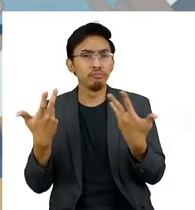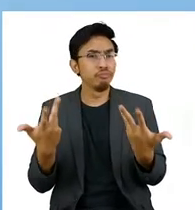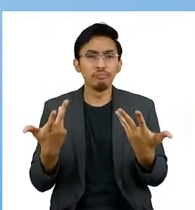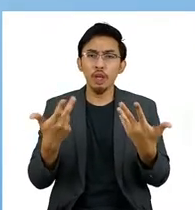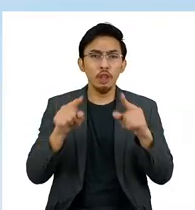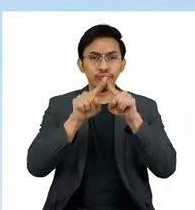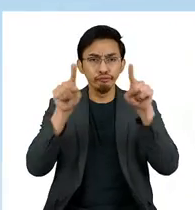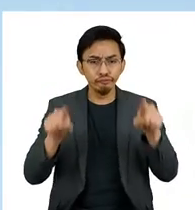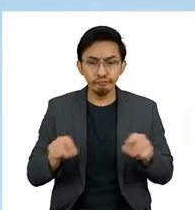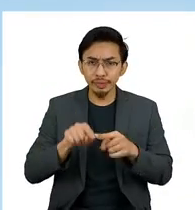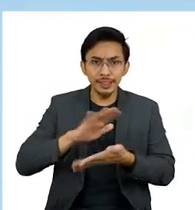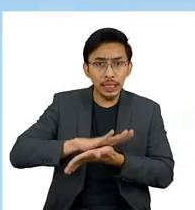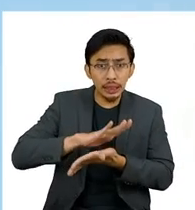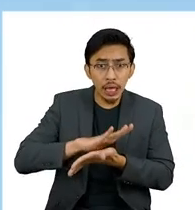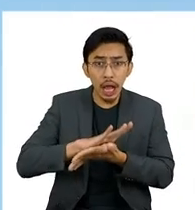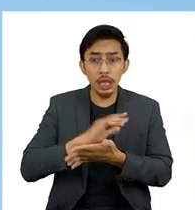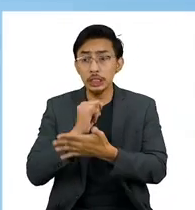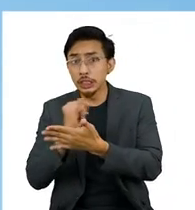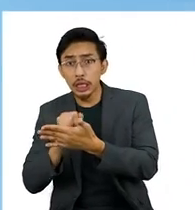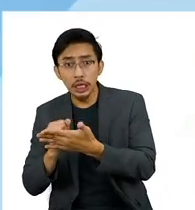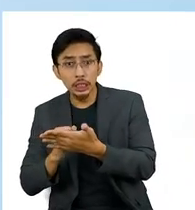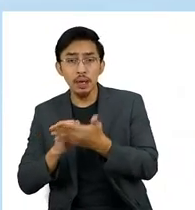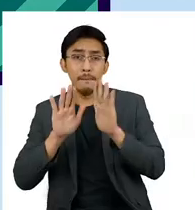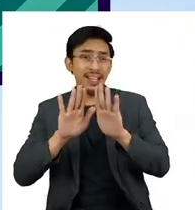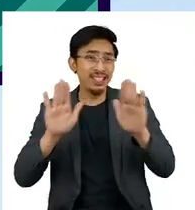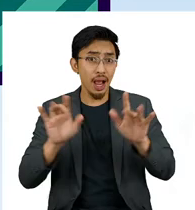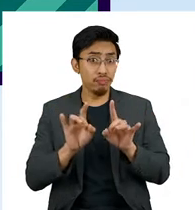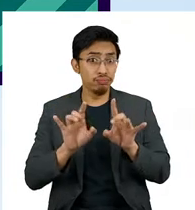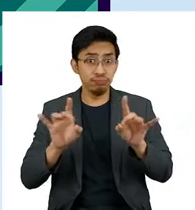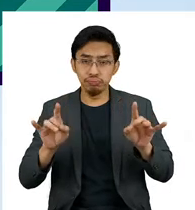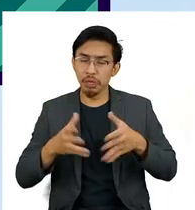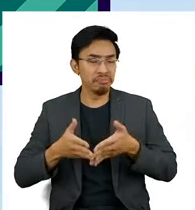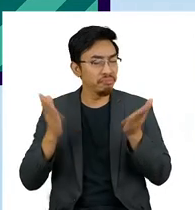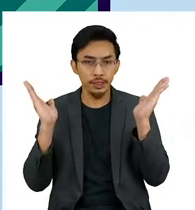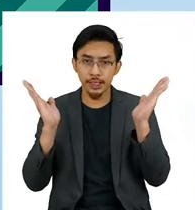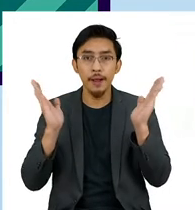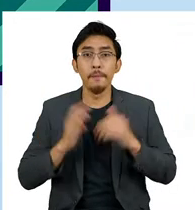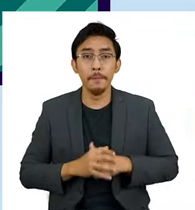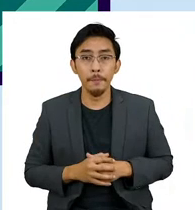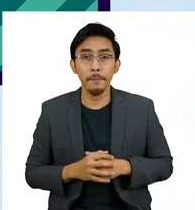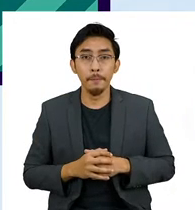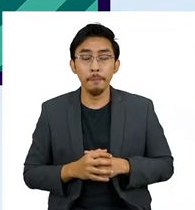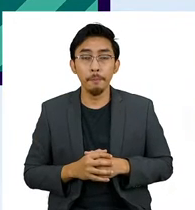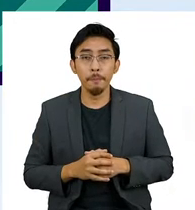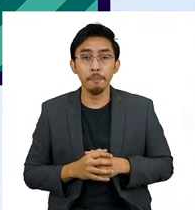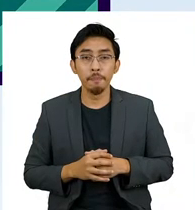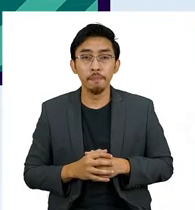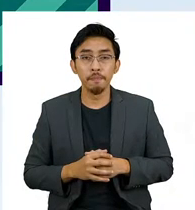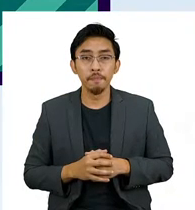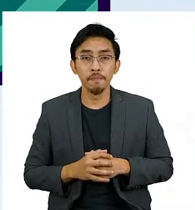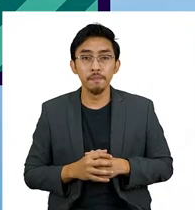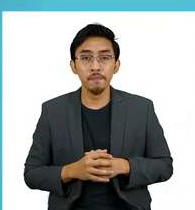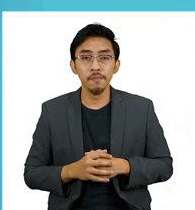secara lisan, tertulis, atau dalam bentuk cetakan, karya seni, atau melalui media lain sesuai dengan